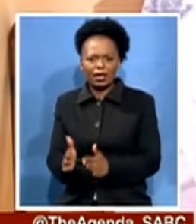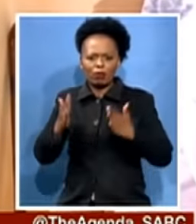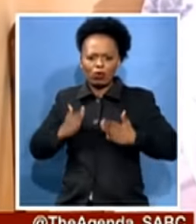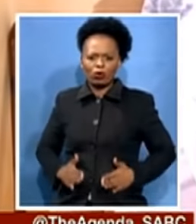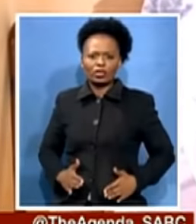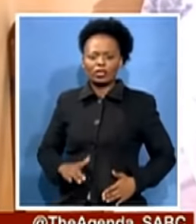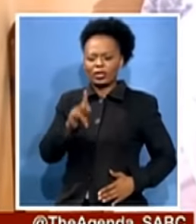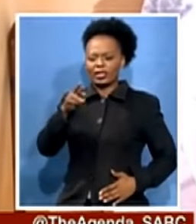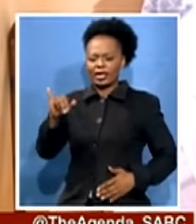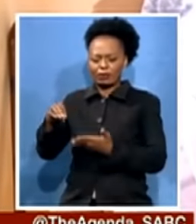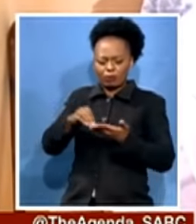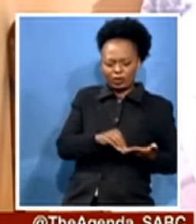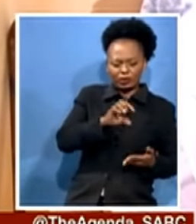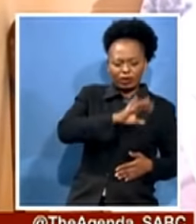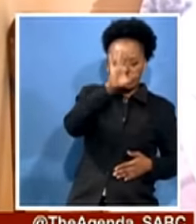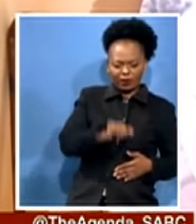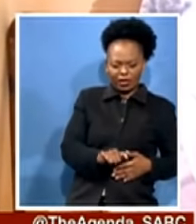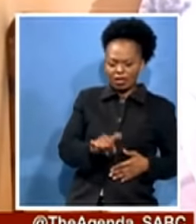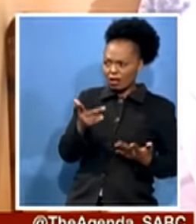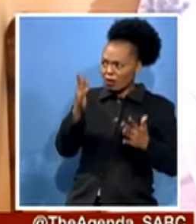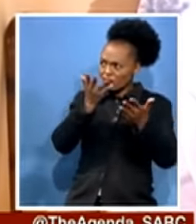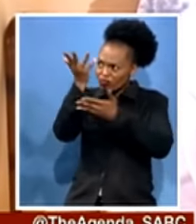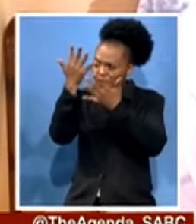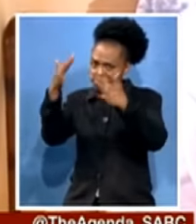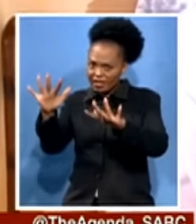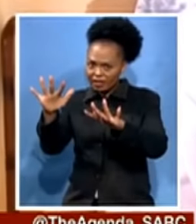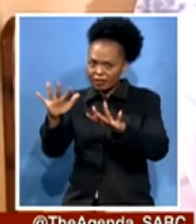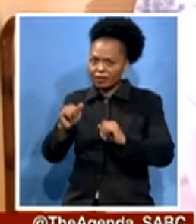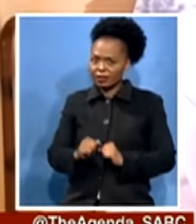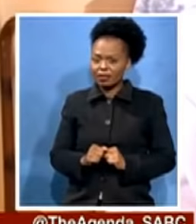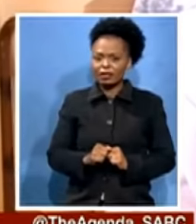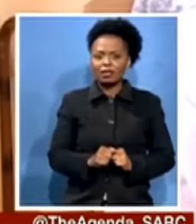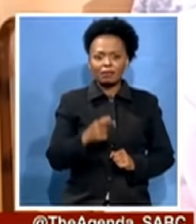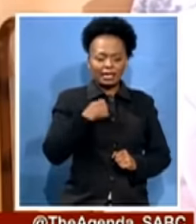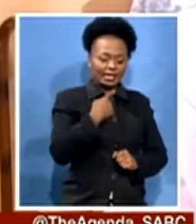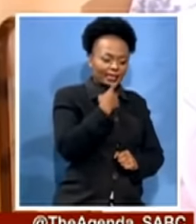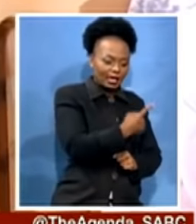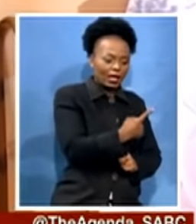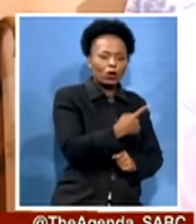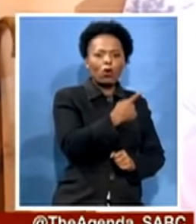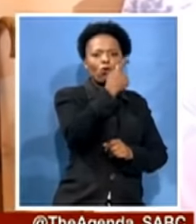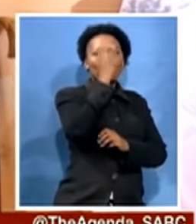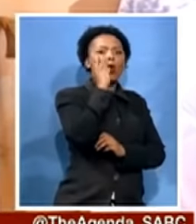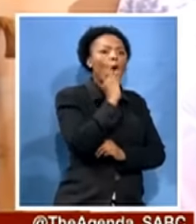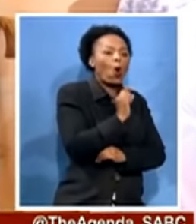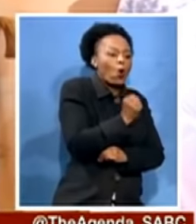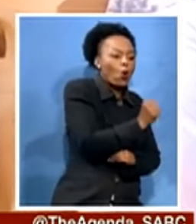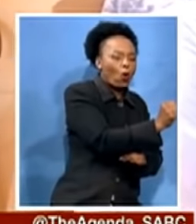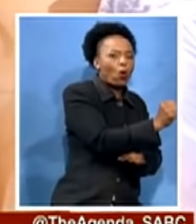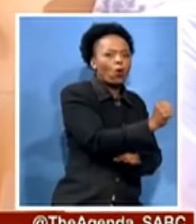okwamanje njengoba bengisho nje ngithi ugogo kaLindani obehanjiswe njalo futhi